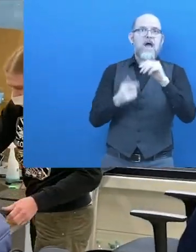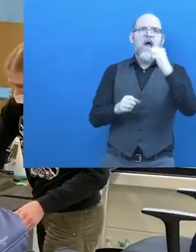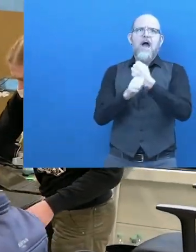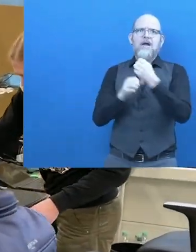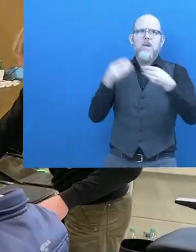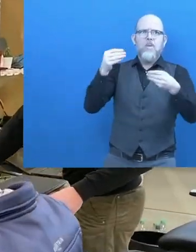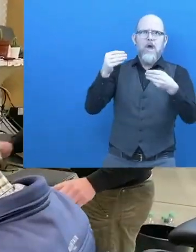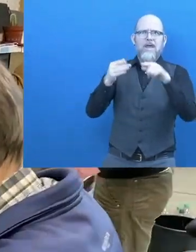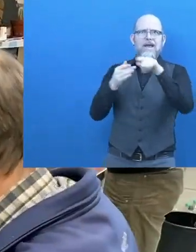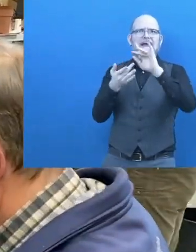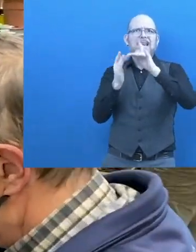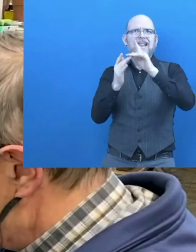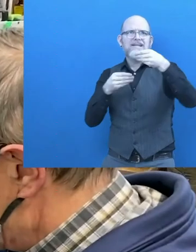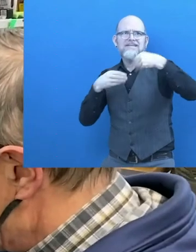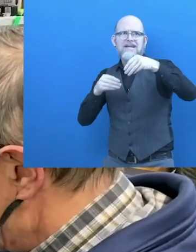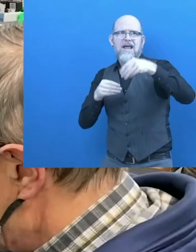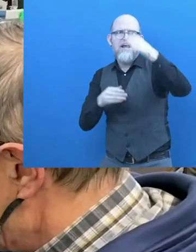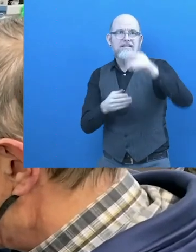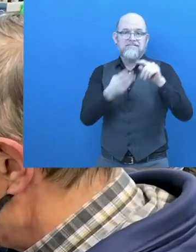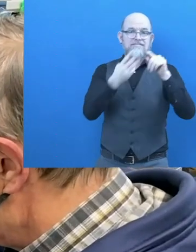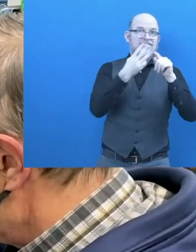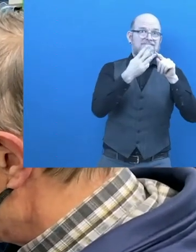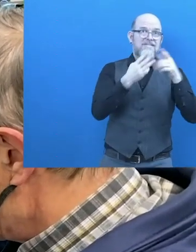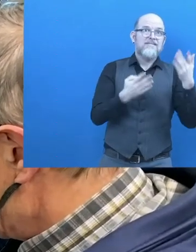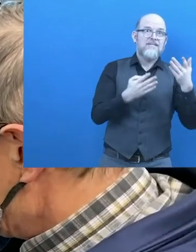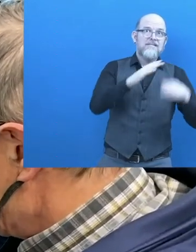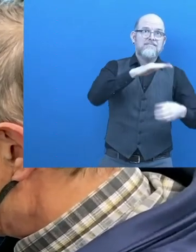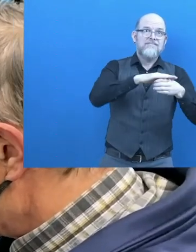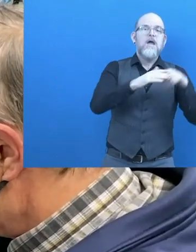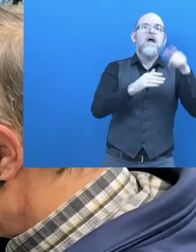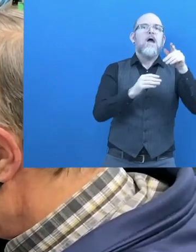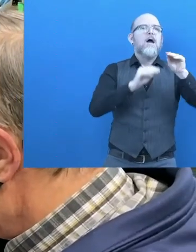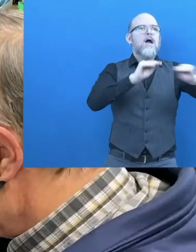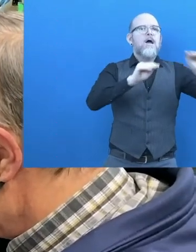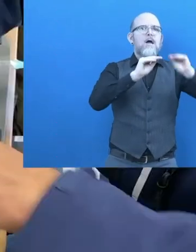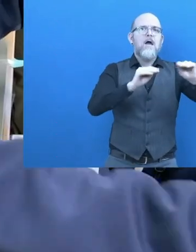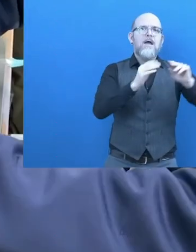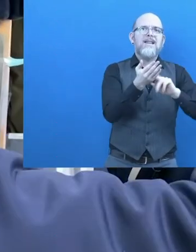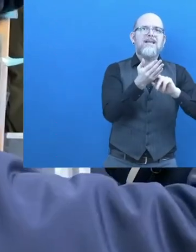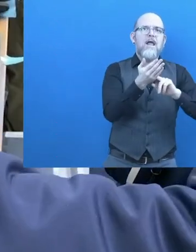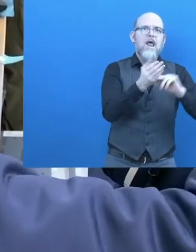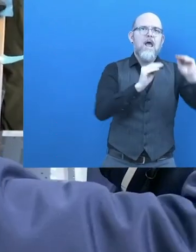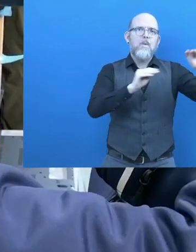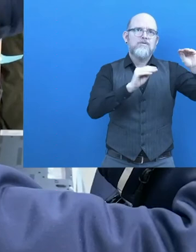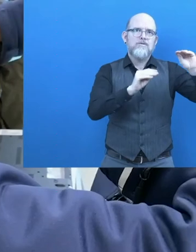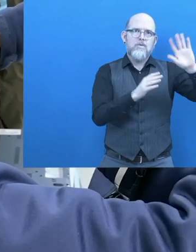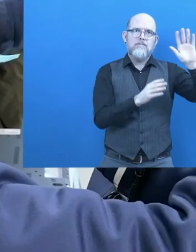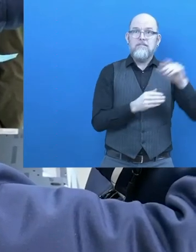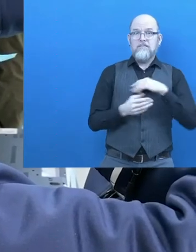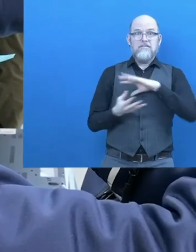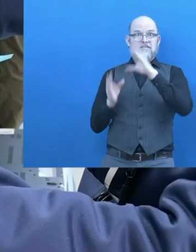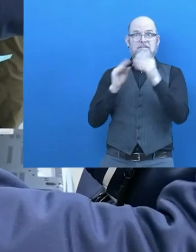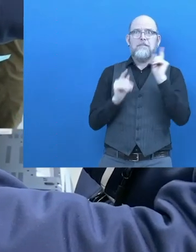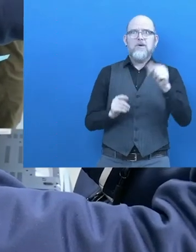von IT-Hardware über unsere stationären Shops und E-Commerce und zum dritten digitale Bildung, sprich spezielle Angebote für Schulen.